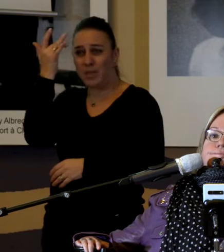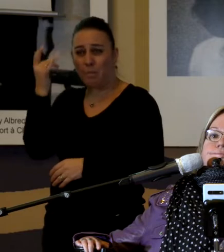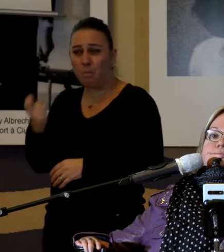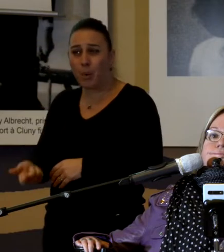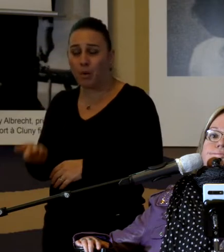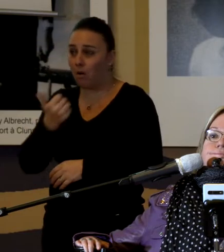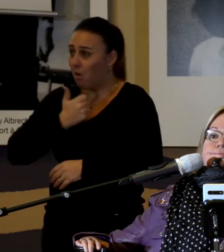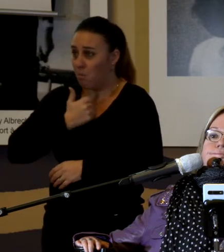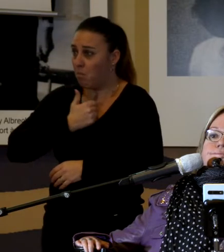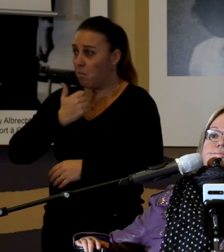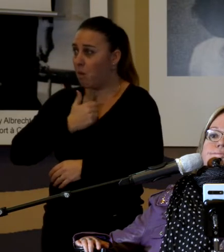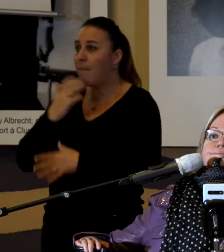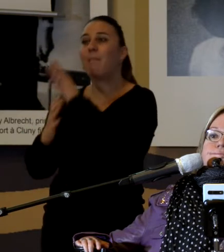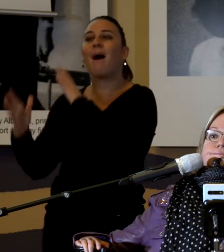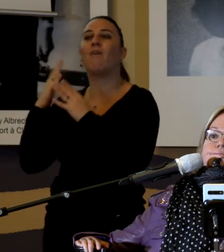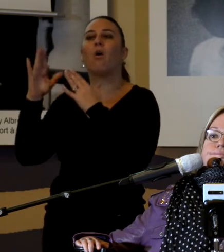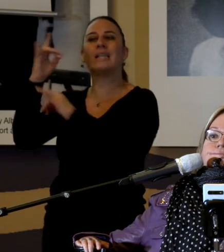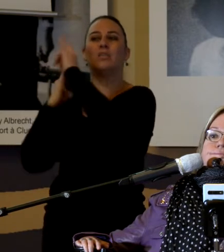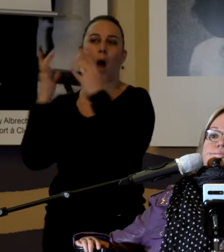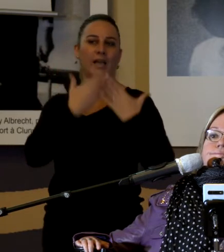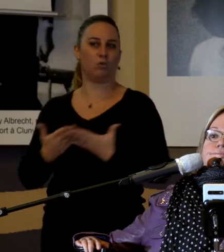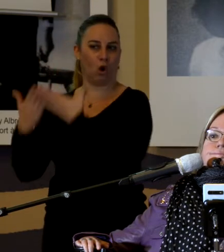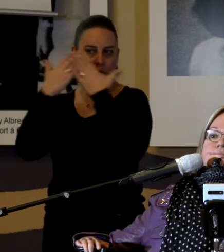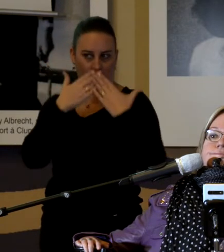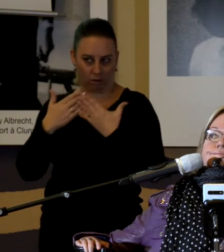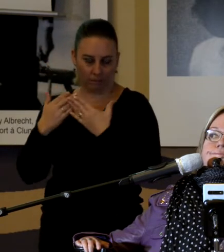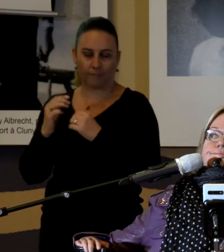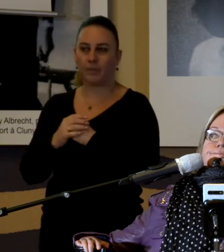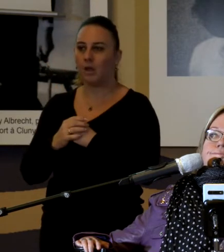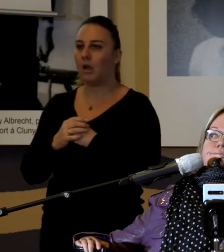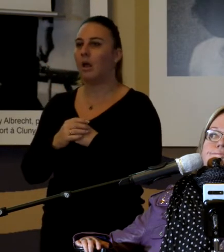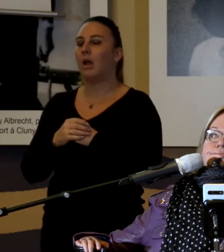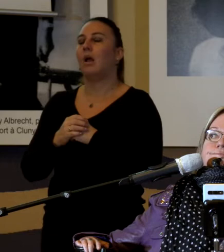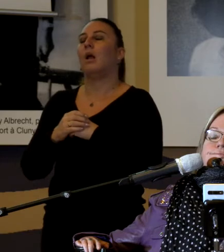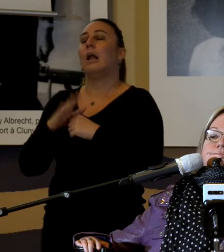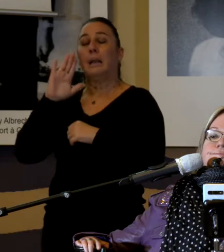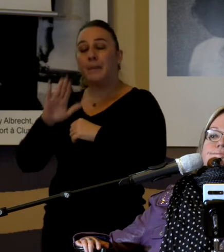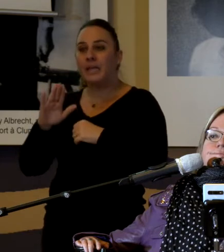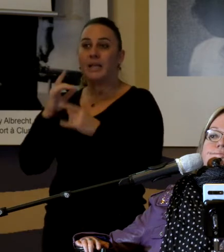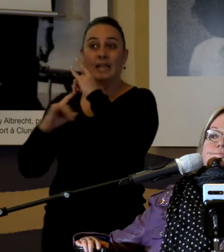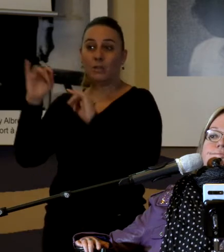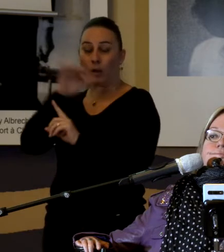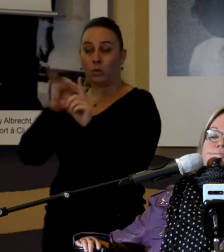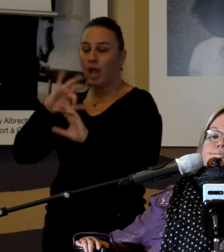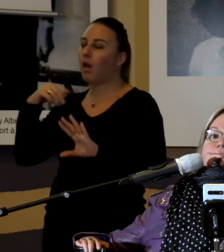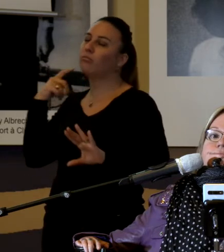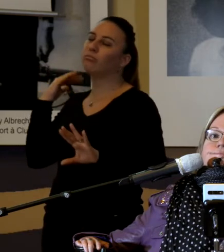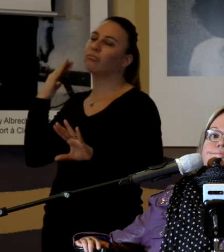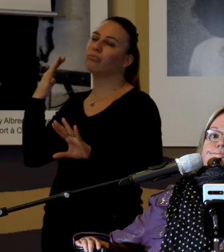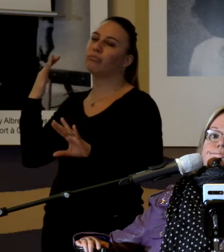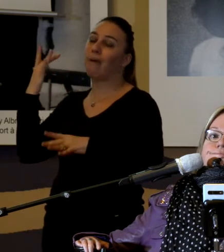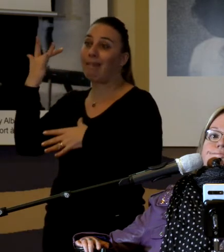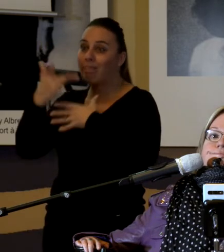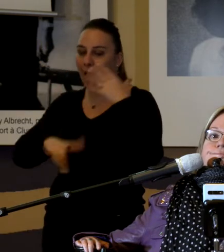bon, enfin, moi, j'ai fait des études d'histoire, mais j'ai lu beaucoup d'histoire sociale et je l'ai découvert très tard parce que